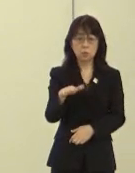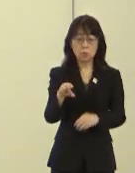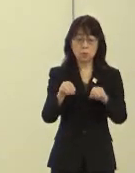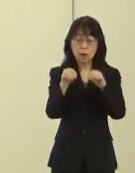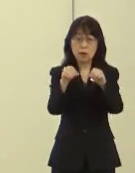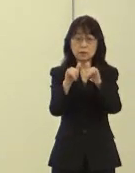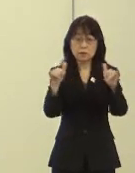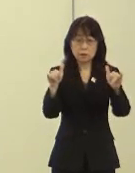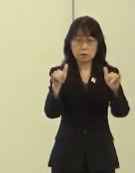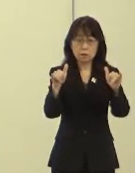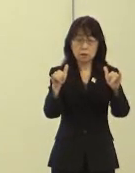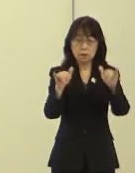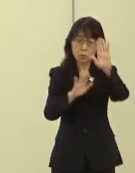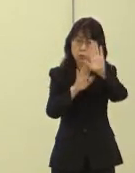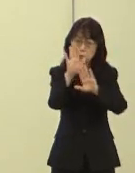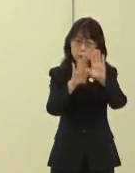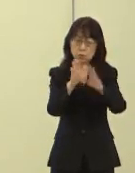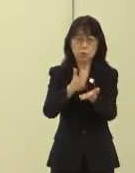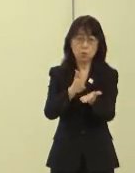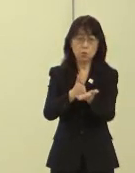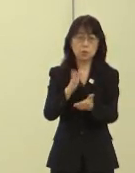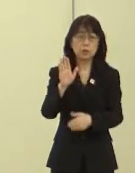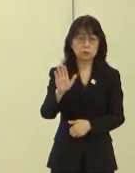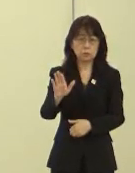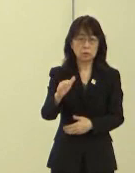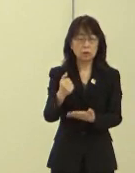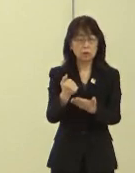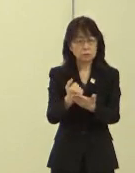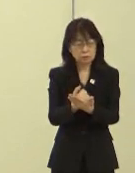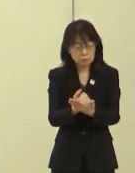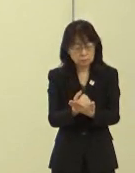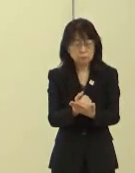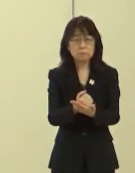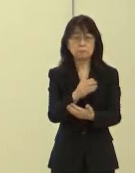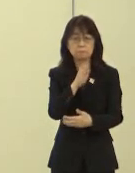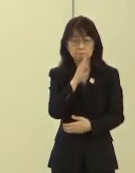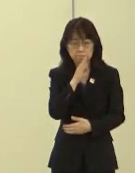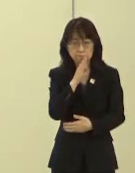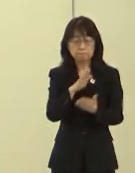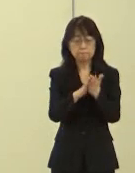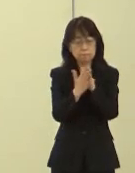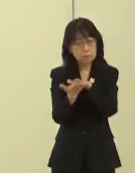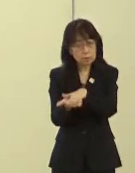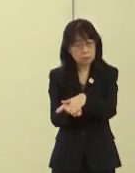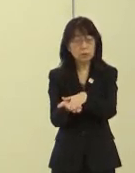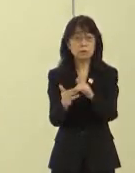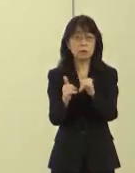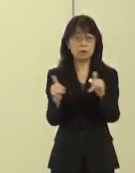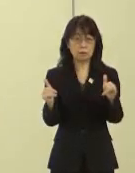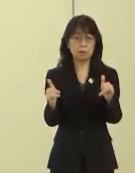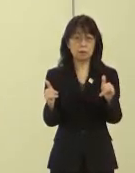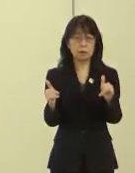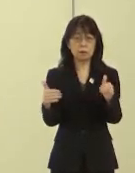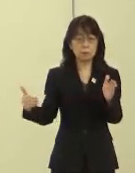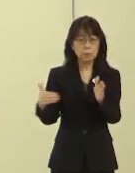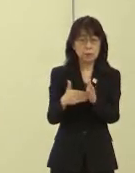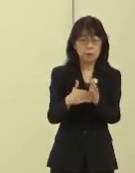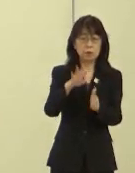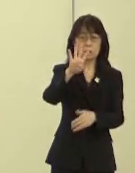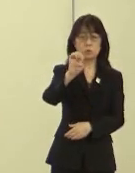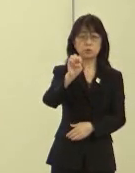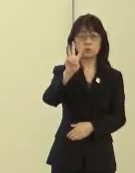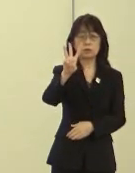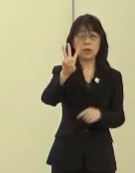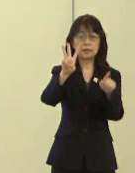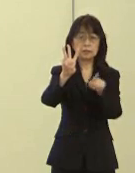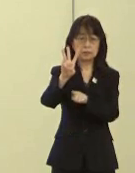状況でございます。残念ながらお亡くなりになられた方、これまで43人の方がいらっ